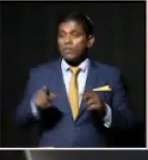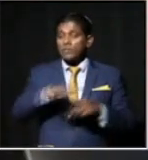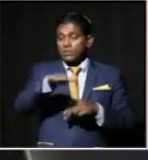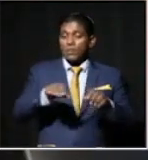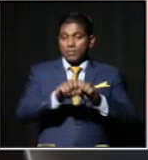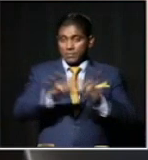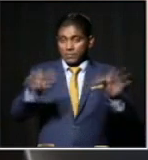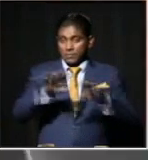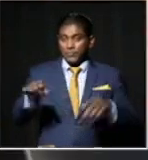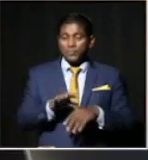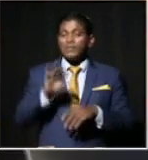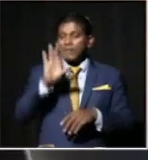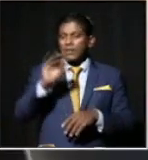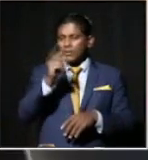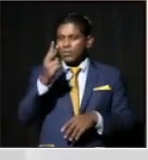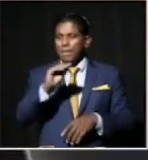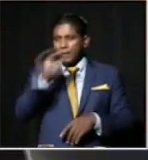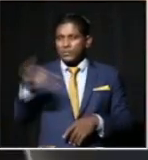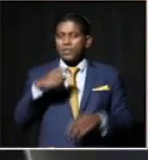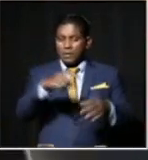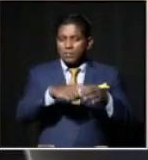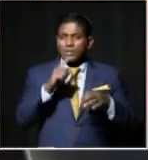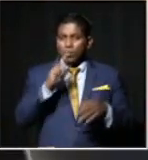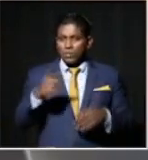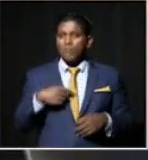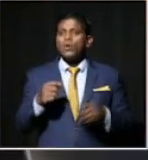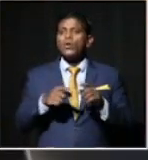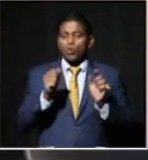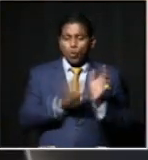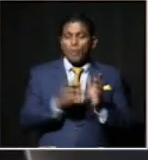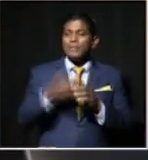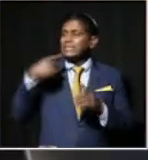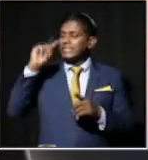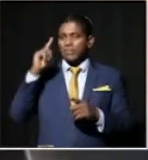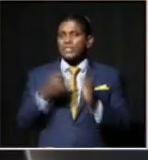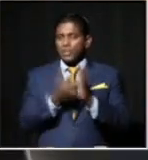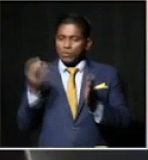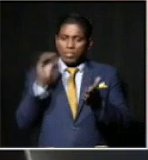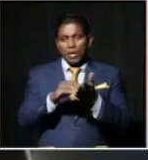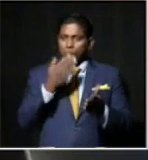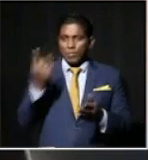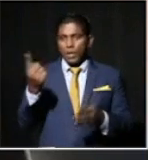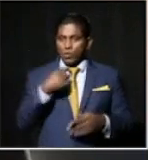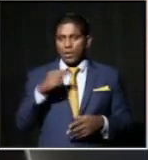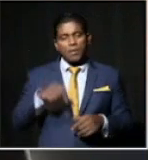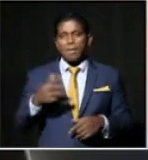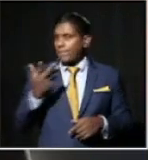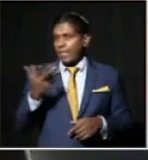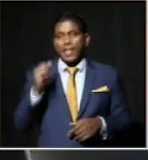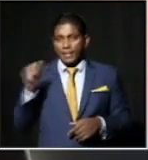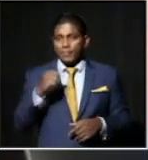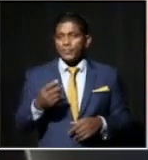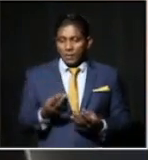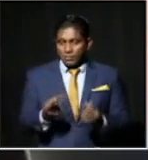කරාම විනාඩි කිහිපයකට පස්සේ අපෙන් විමසලා හිටියා ඒ කාර්ක සභාවට ඊයේම මේ සංශෝධනය ගන්න පුළුවන්ද කියලා. ඒක එහෙම කරන්න බෑ. මොකද විනාඩි